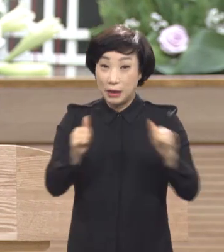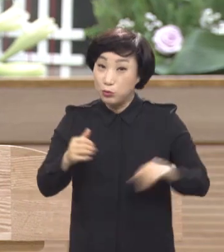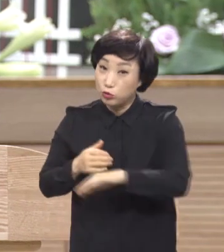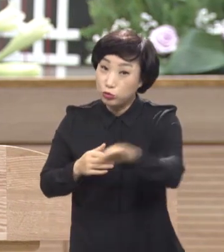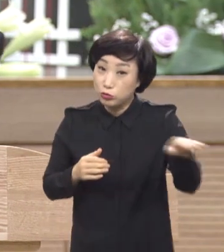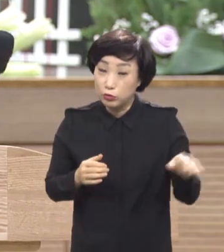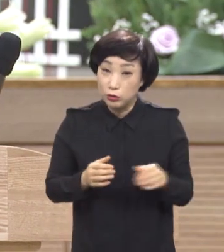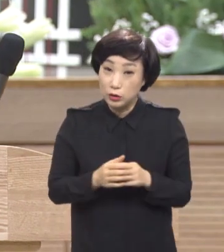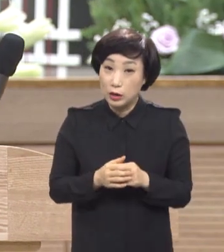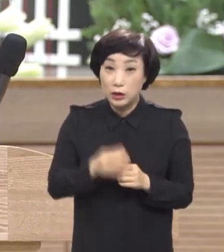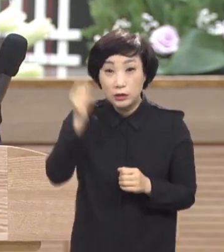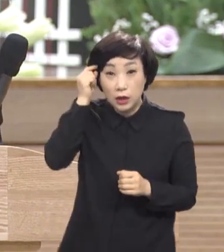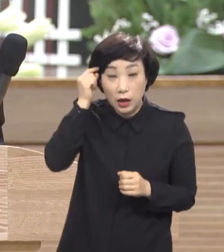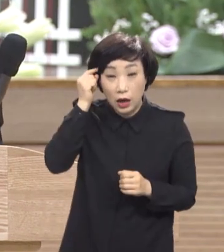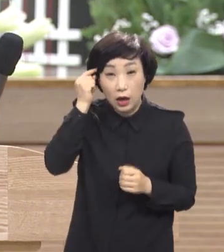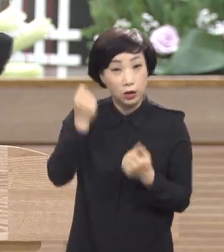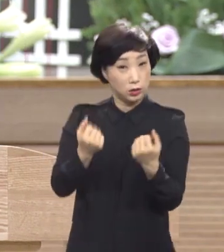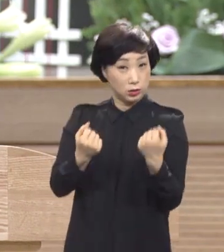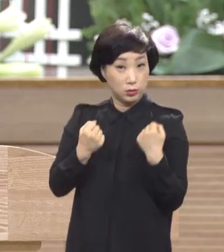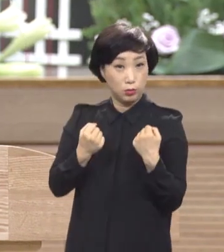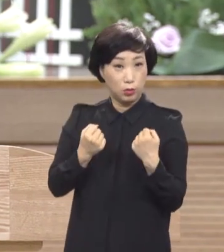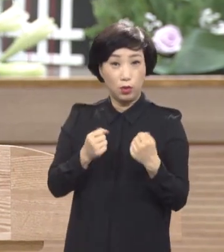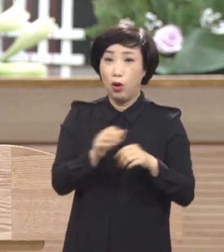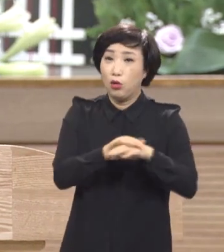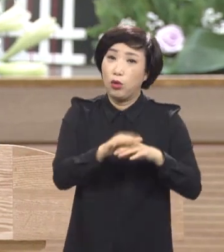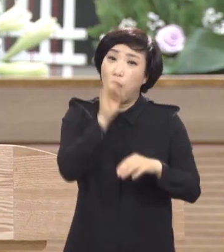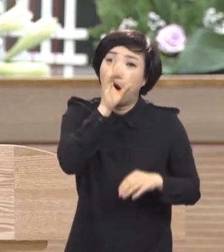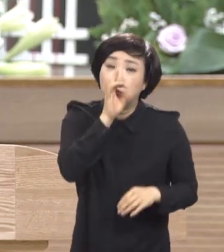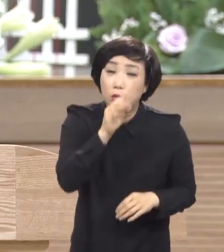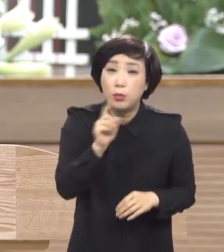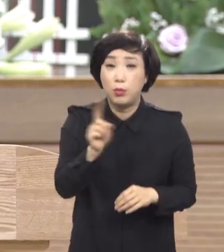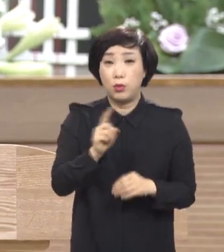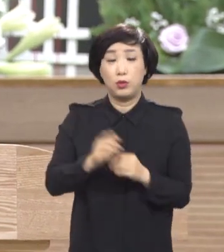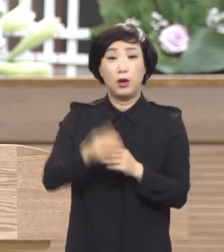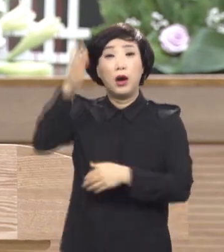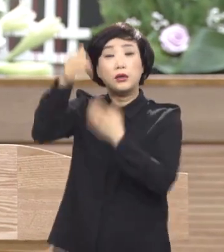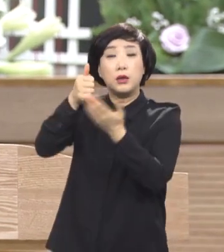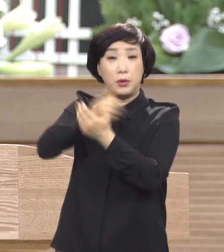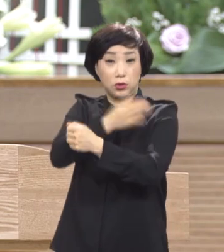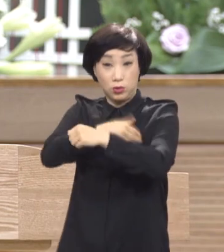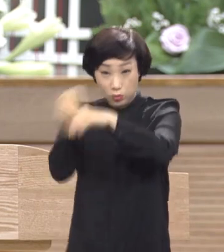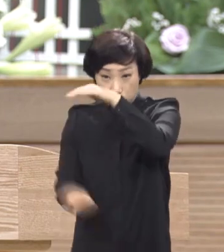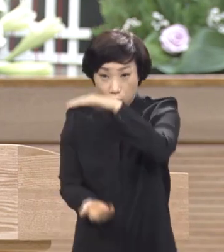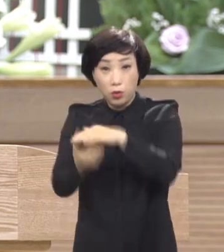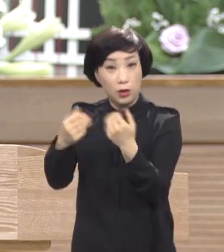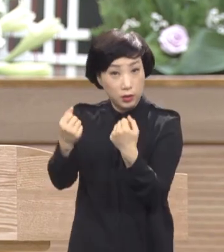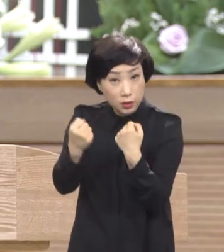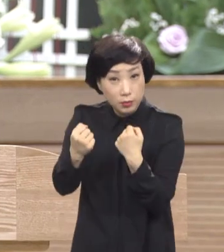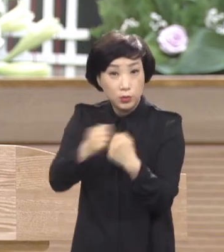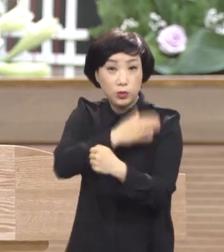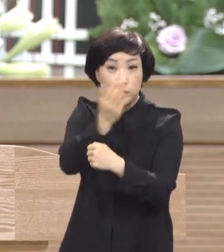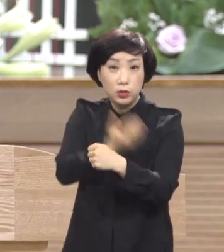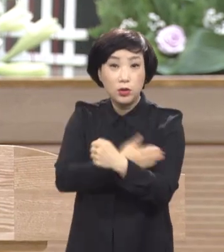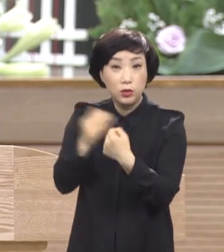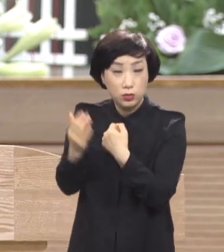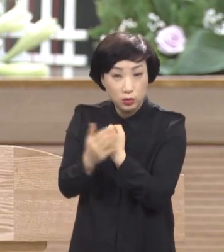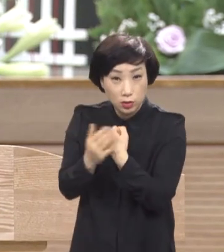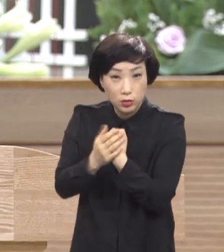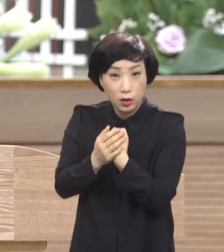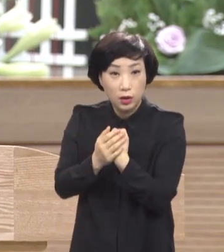힘으로 능으로 할 수 없는 하나님의 전능하신 힘과 능력으로